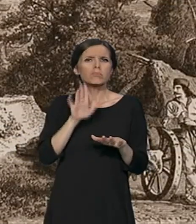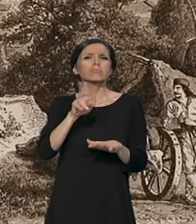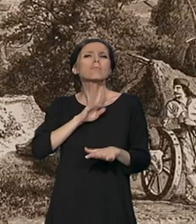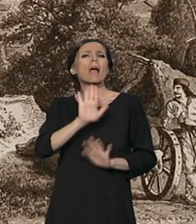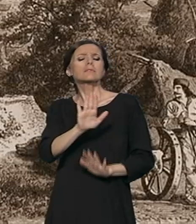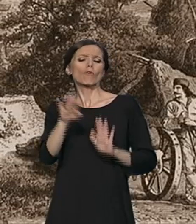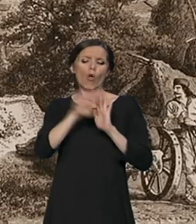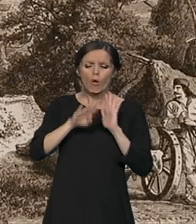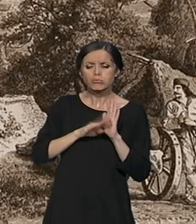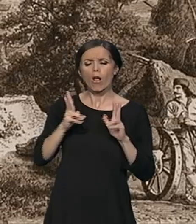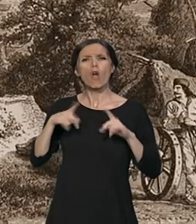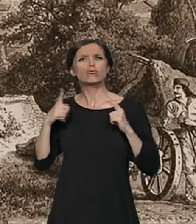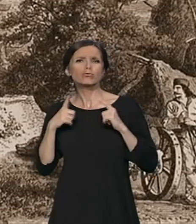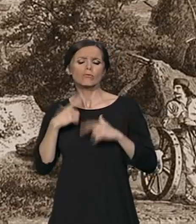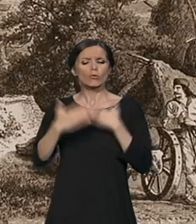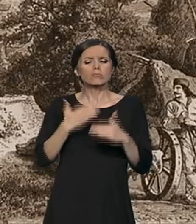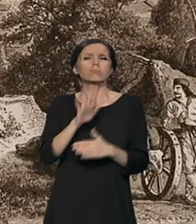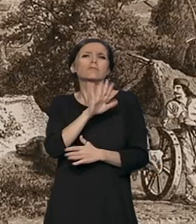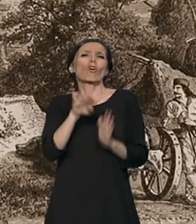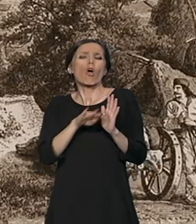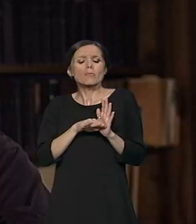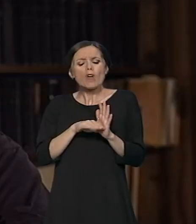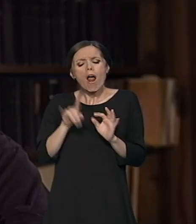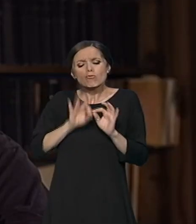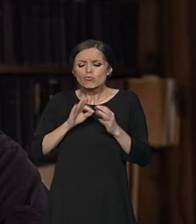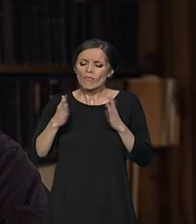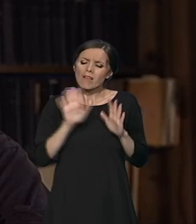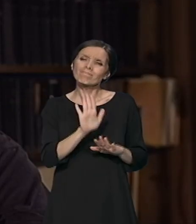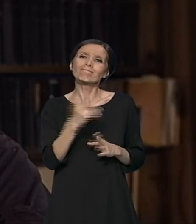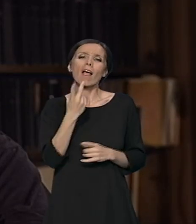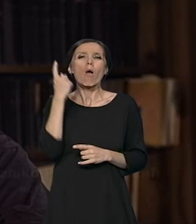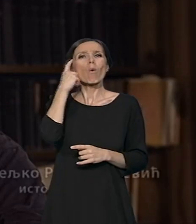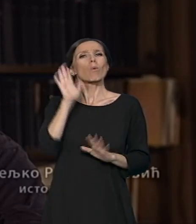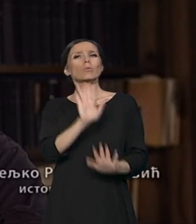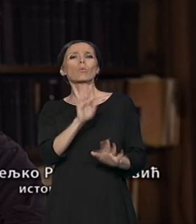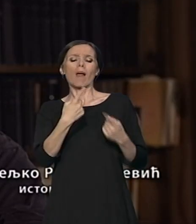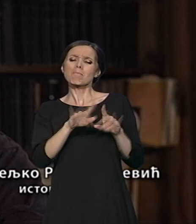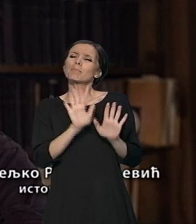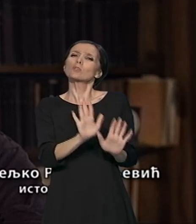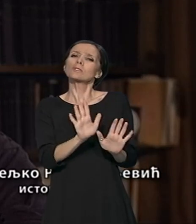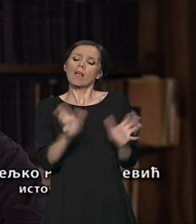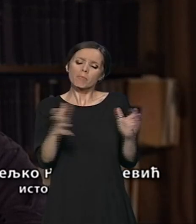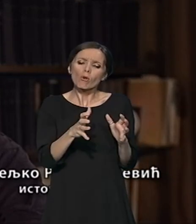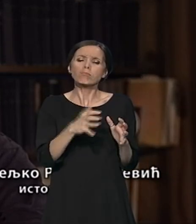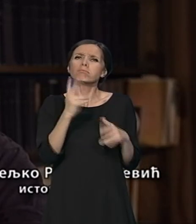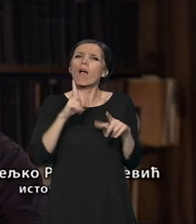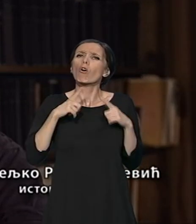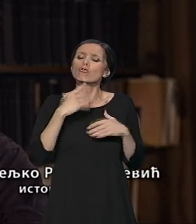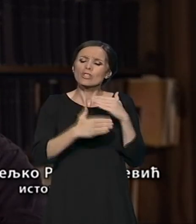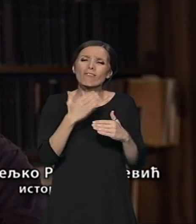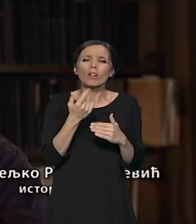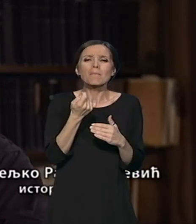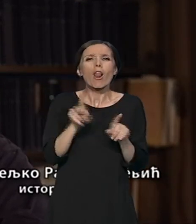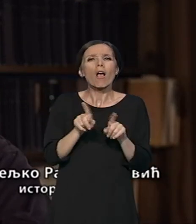i na taj način čuvalo i neku svoju posebnost i sprečavalo da u